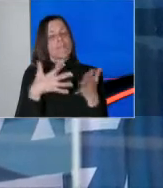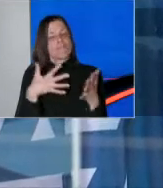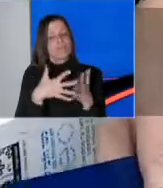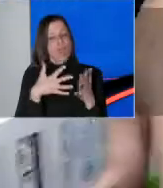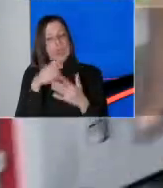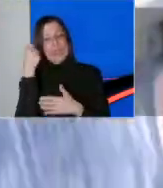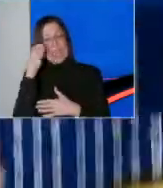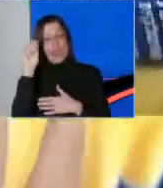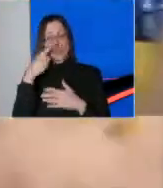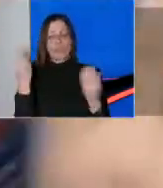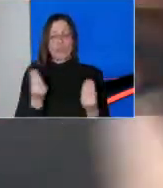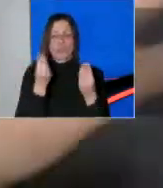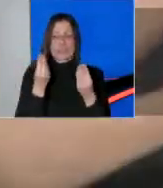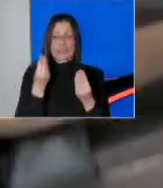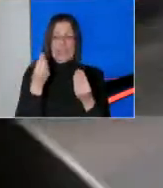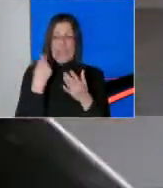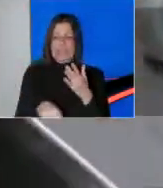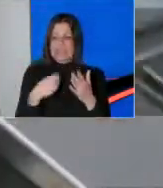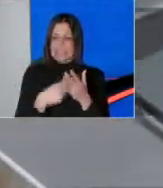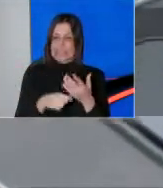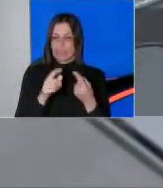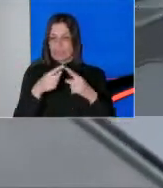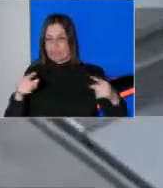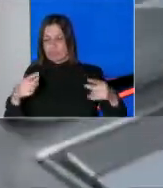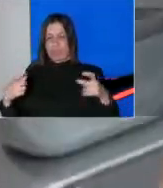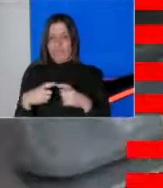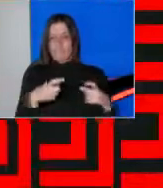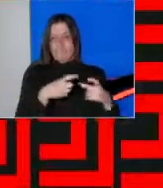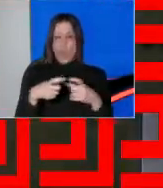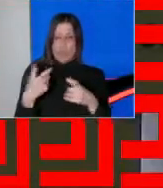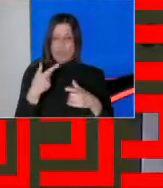את ההתייקרויות במוצרי הצריכה בשורת חברות במשק.